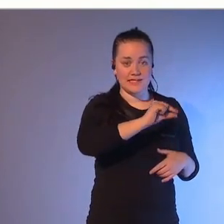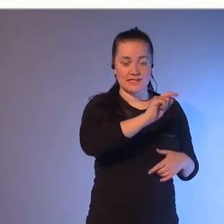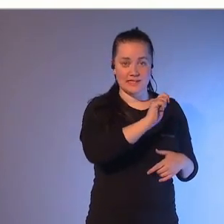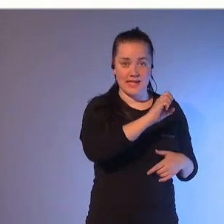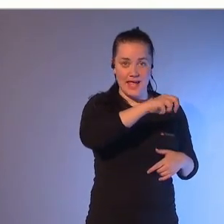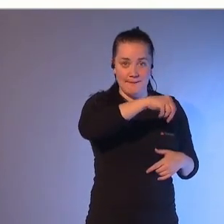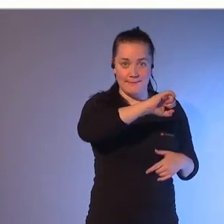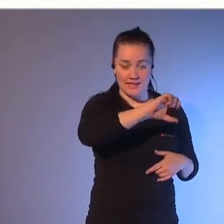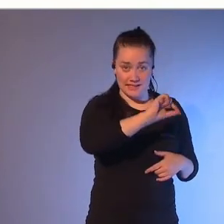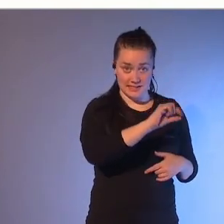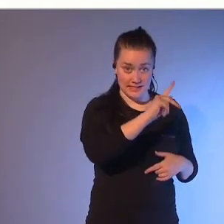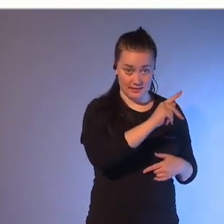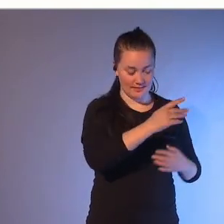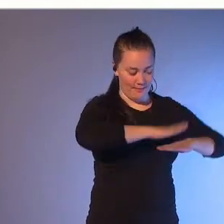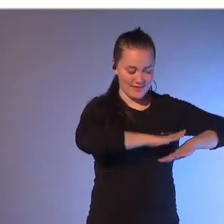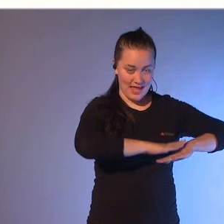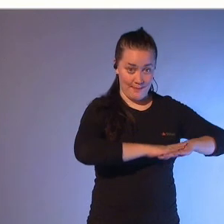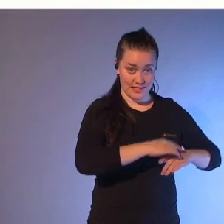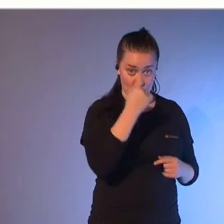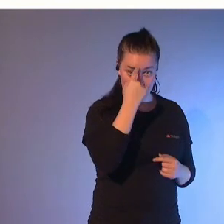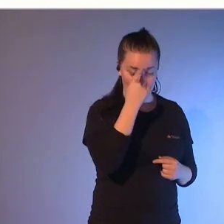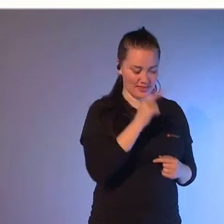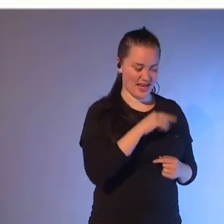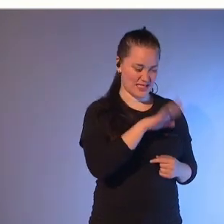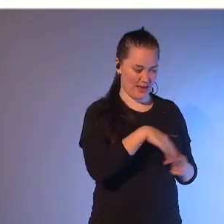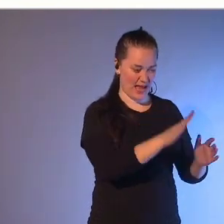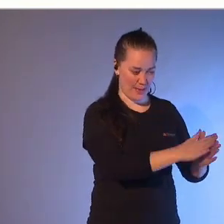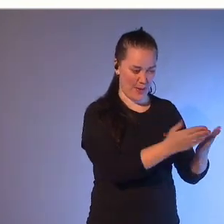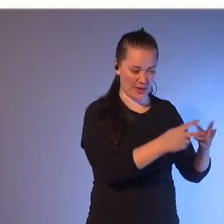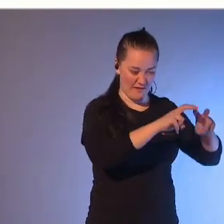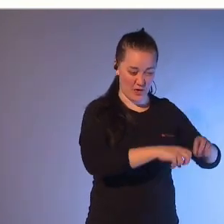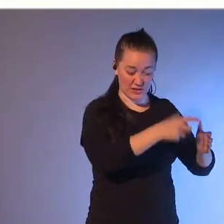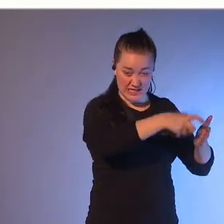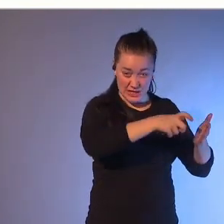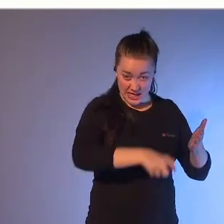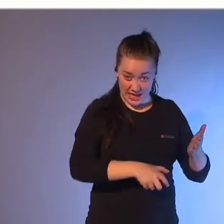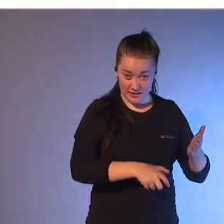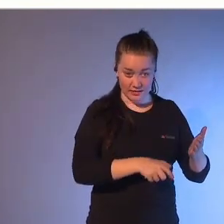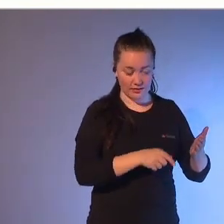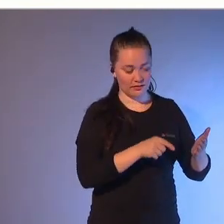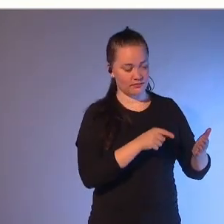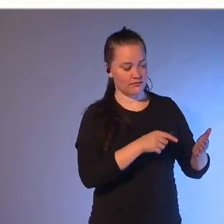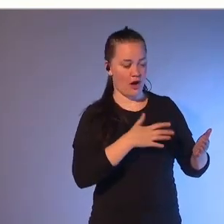den kunnskapen vi nå finner i bøker eller forskning eller artikler, hvor det